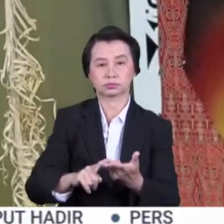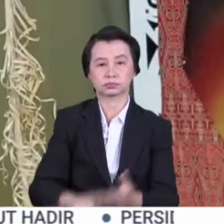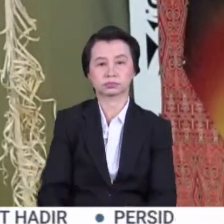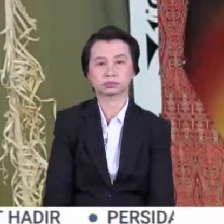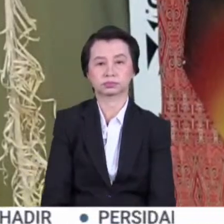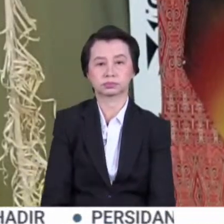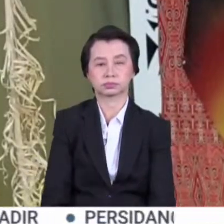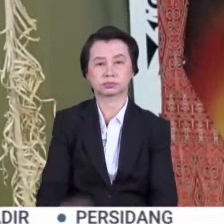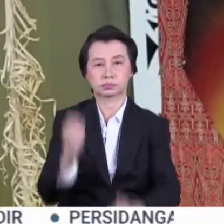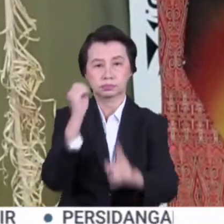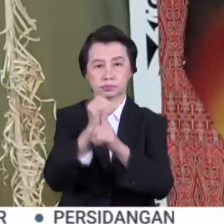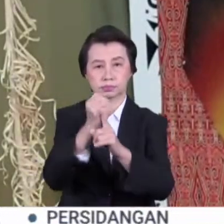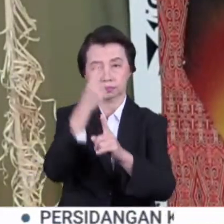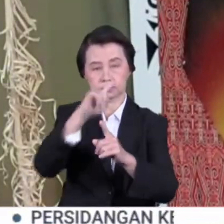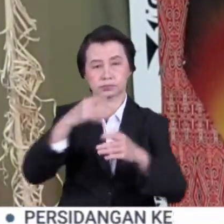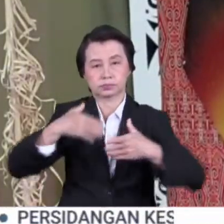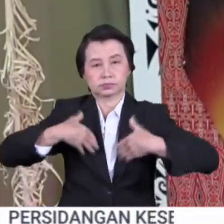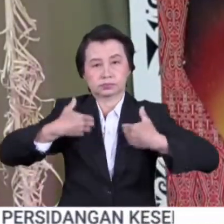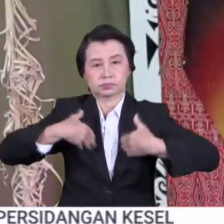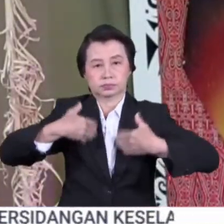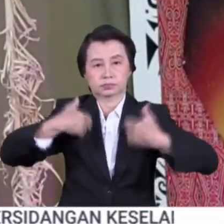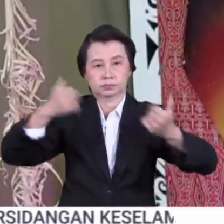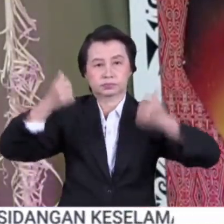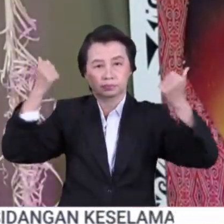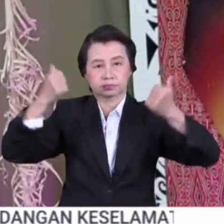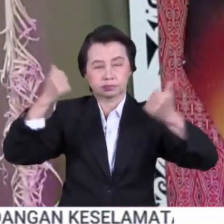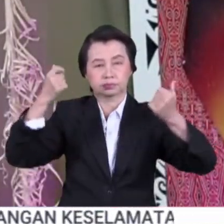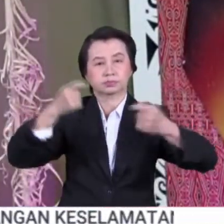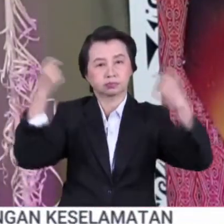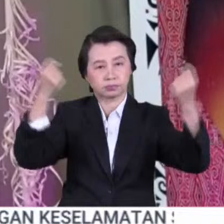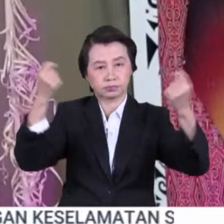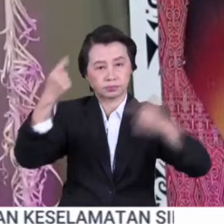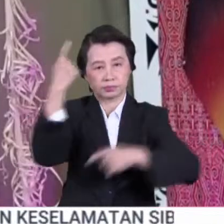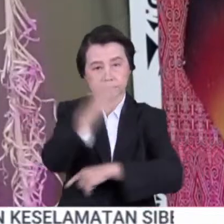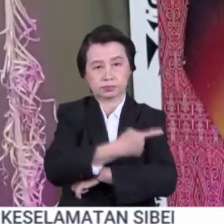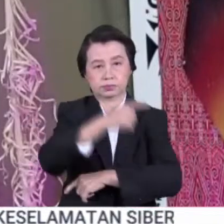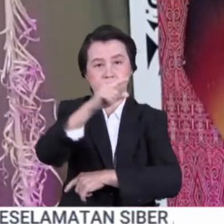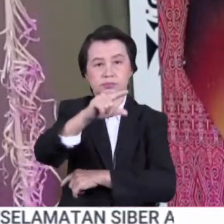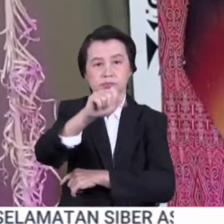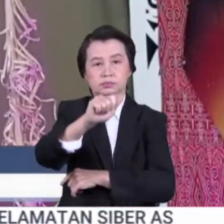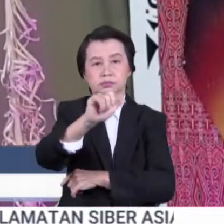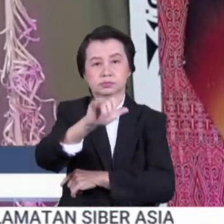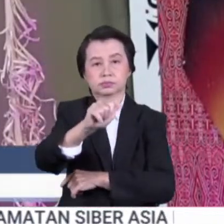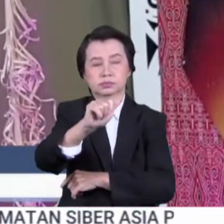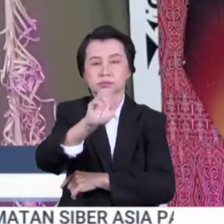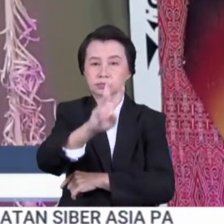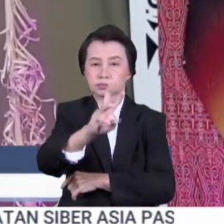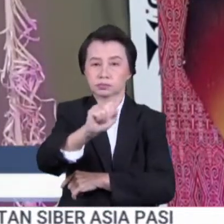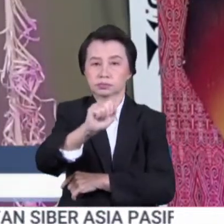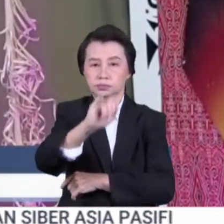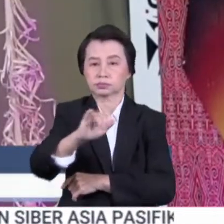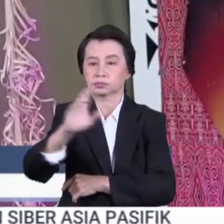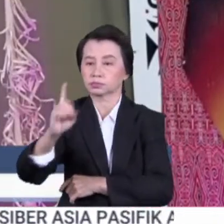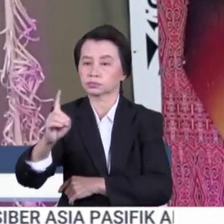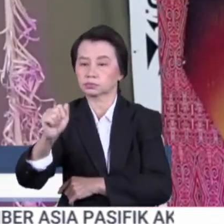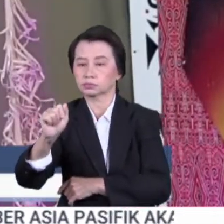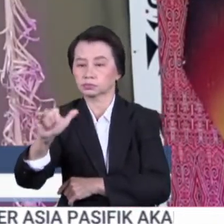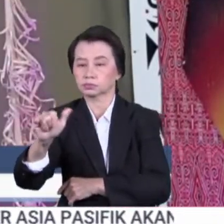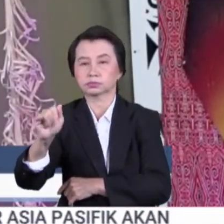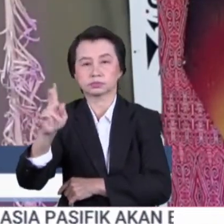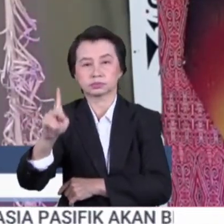untuk memeriahkan lagi suasana perayaan Hari Gawai Dayak untuk memupuk dan mengiratkan